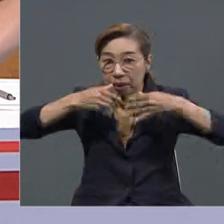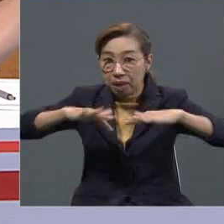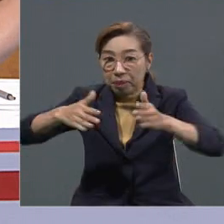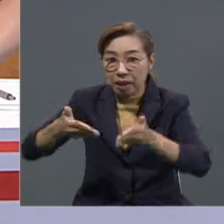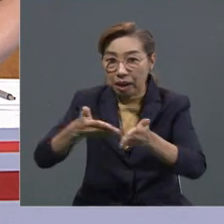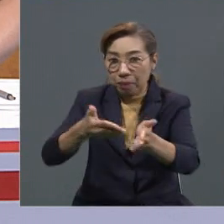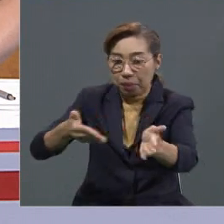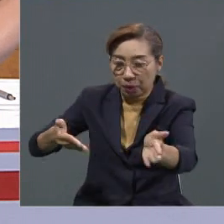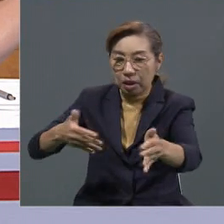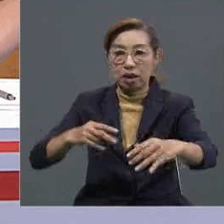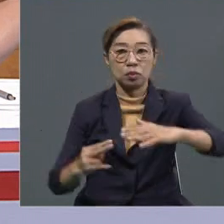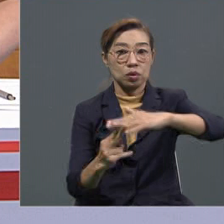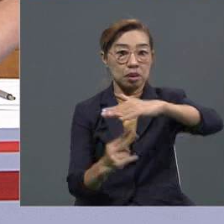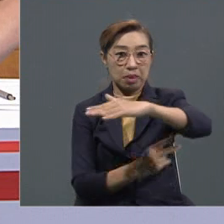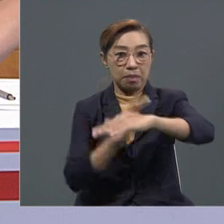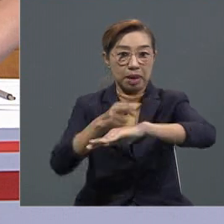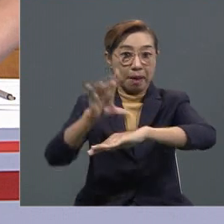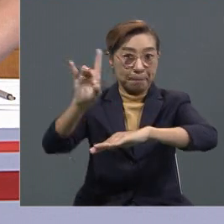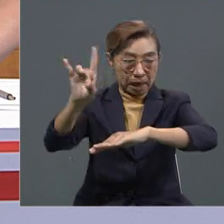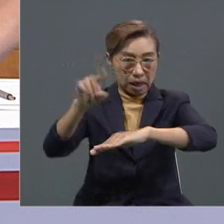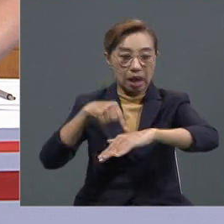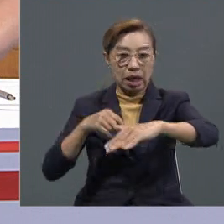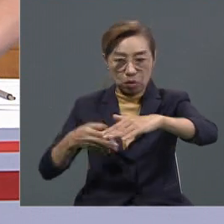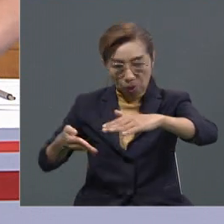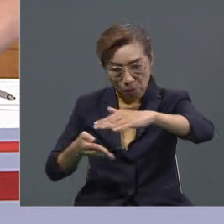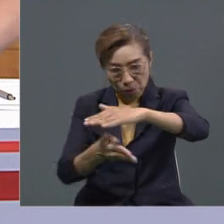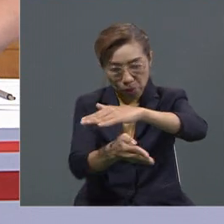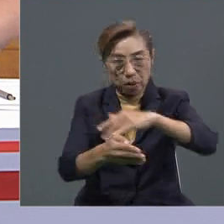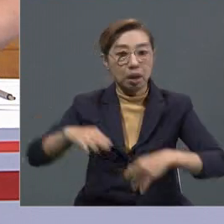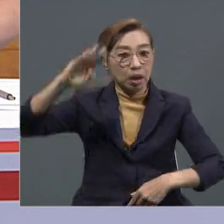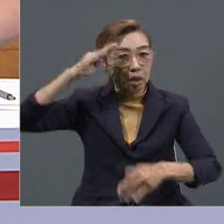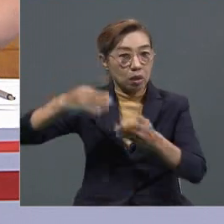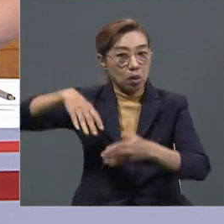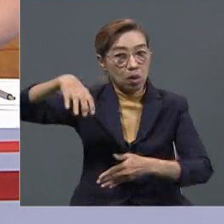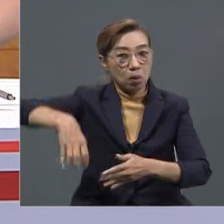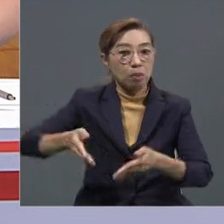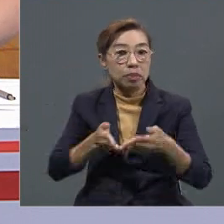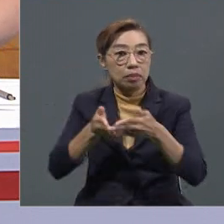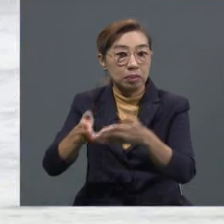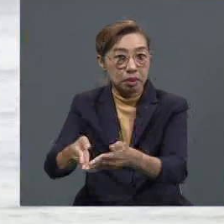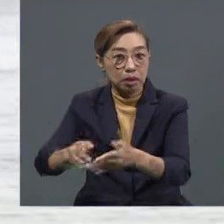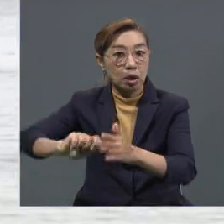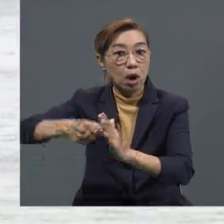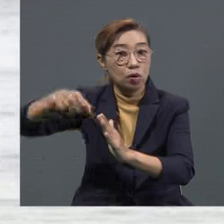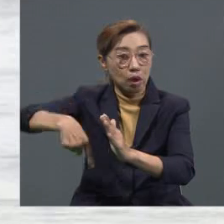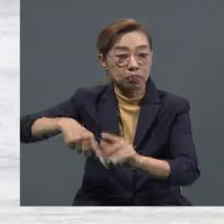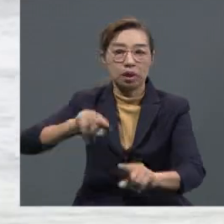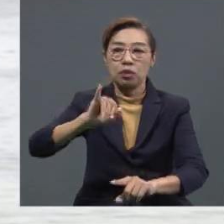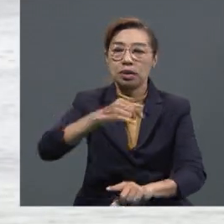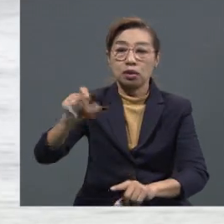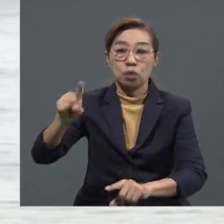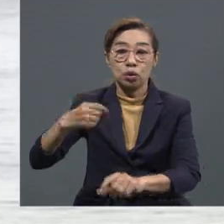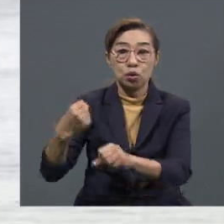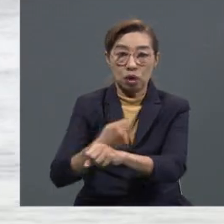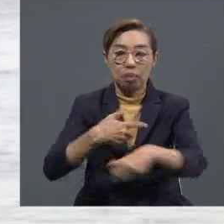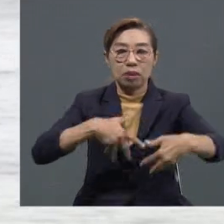ทั้งที่บริเวณใต้สะพานพระราม 8และที่กรมอู่ทหารเรือตั้งแต่วันจันทร์ถึงวันศุกร์โดยช่วง